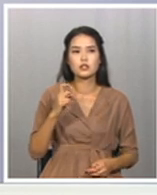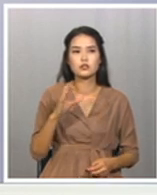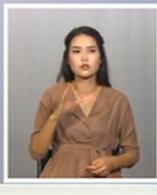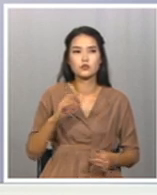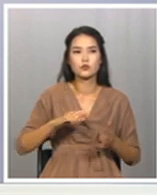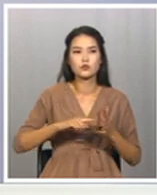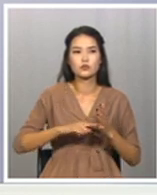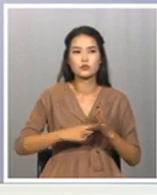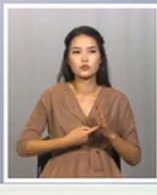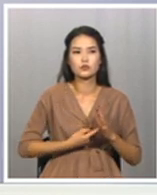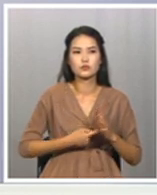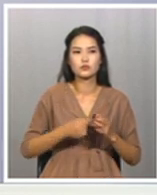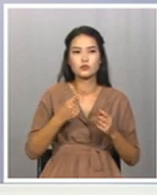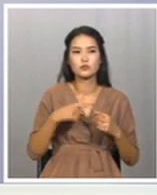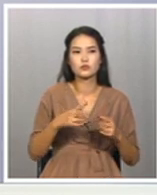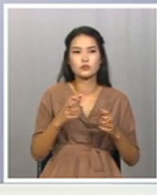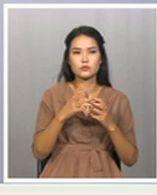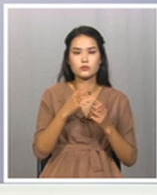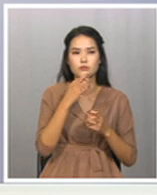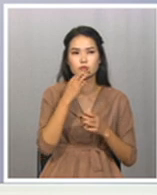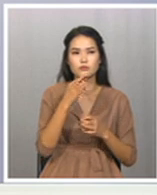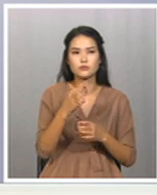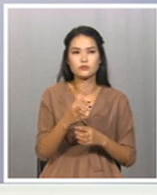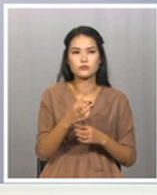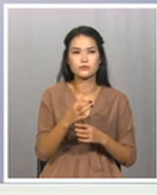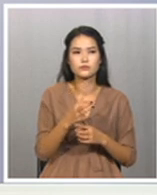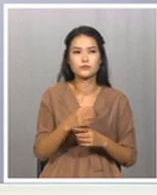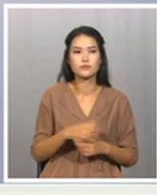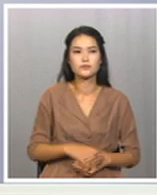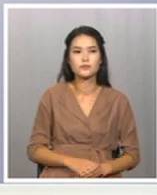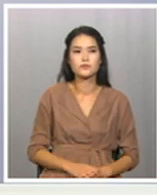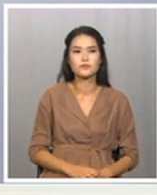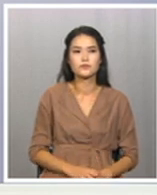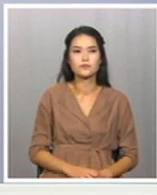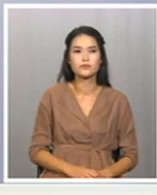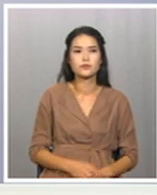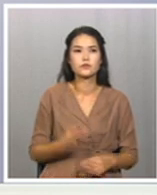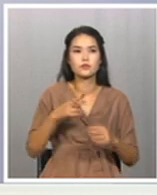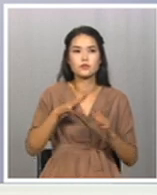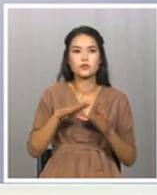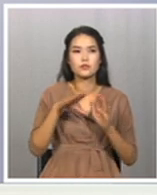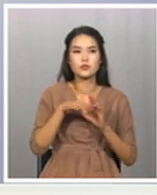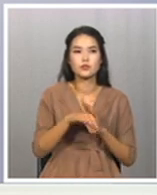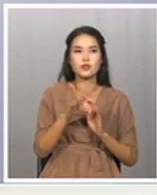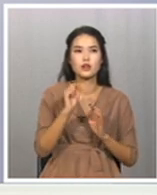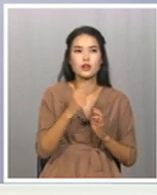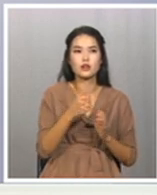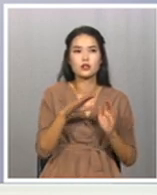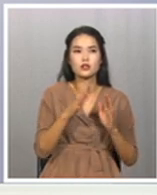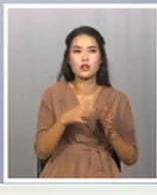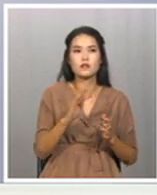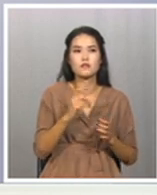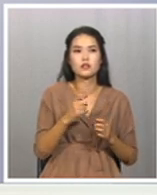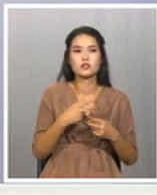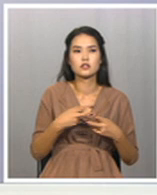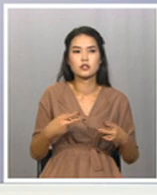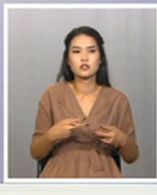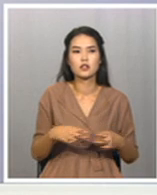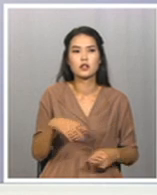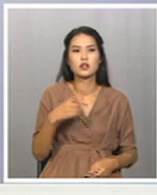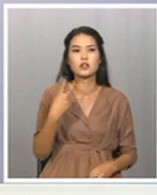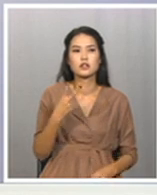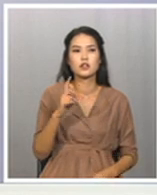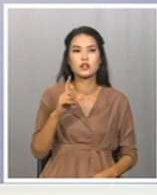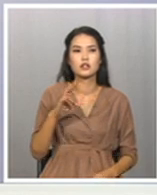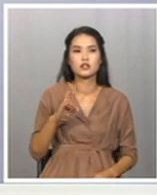функциясының X-тен X0 нүктесіндегі туындысының мәнін есептеңіз. А жағдайында X-тен F тең болады